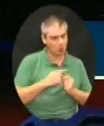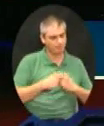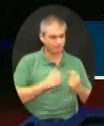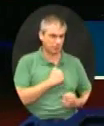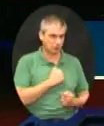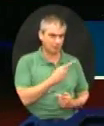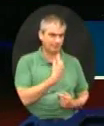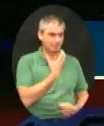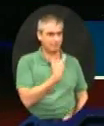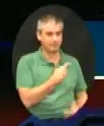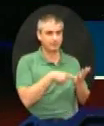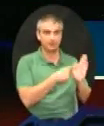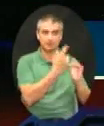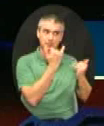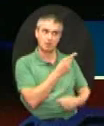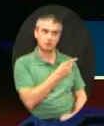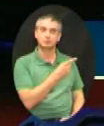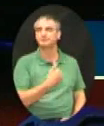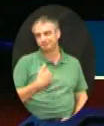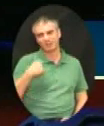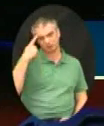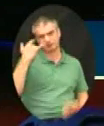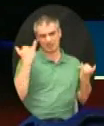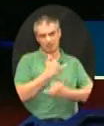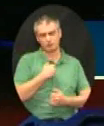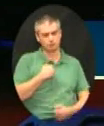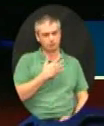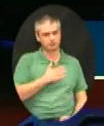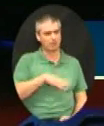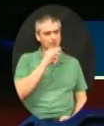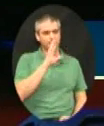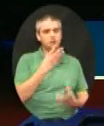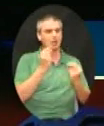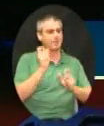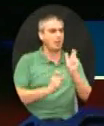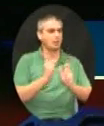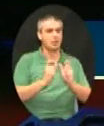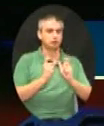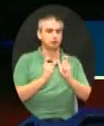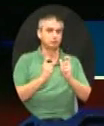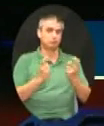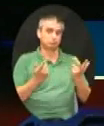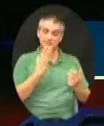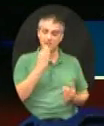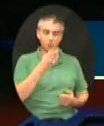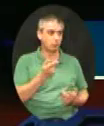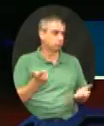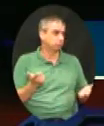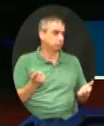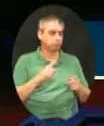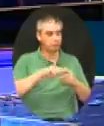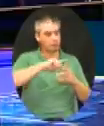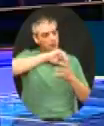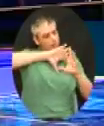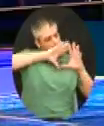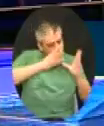עוד מעט בטח הרב רגע יצא גם... זו גם טעות אופטית. אני מניח שזו טעות אופטית, אני רוצה לדבר, אתה יודע, יש הרבה אנשים שהיהדות שלהם היא עגולה,